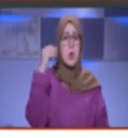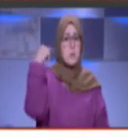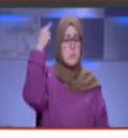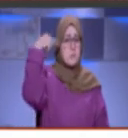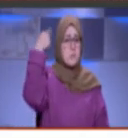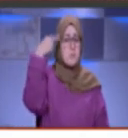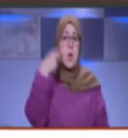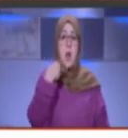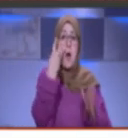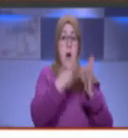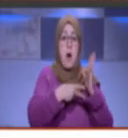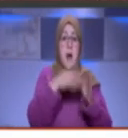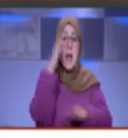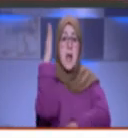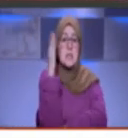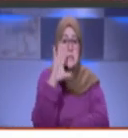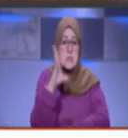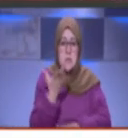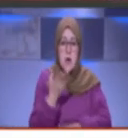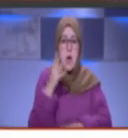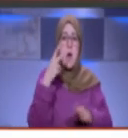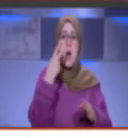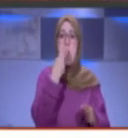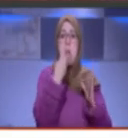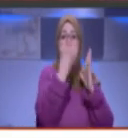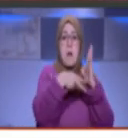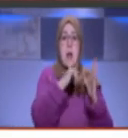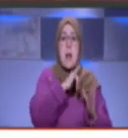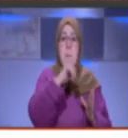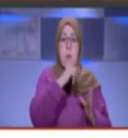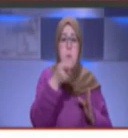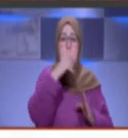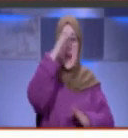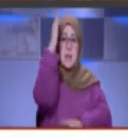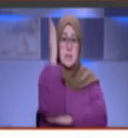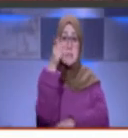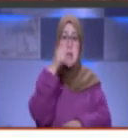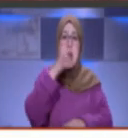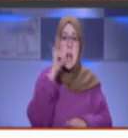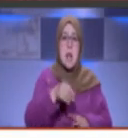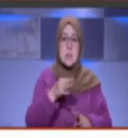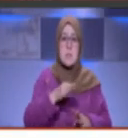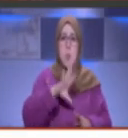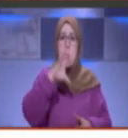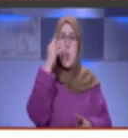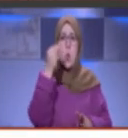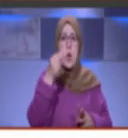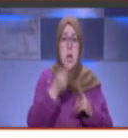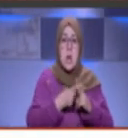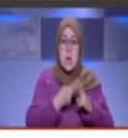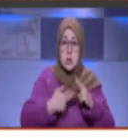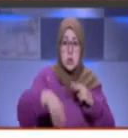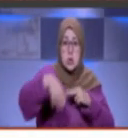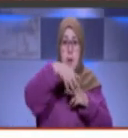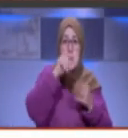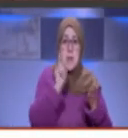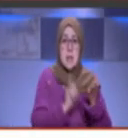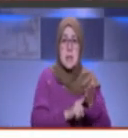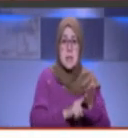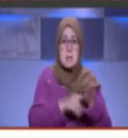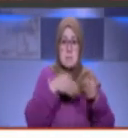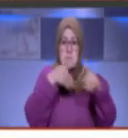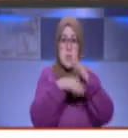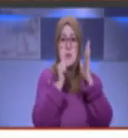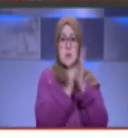مش القرار عن الشفرة النووية وكده، لكن بس في تعبيرات مثيرة إعلاميا للخيال وهكذا. إنما